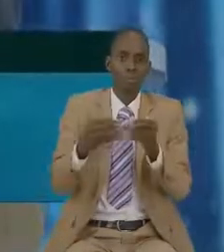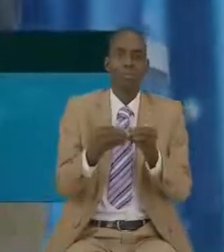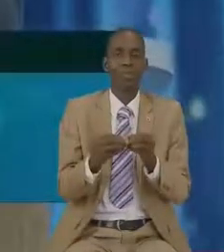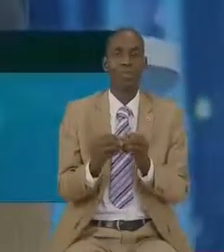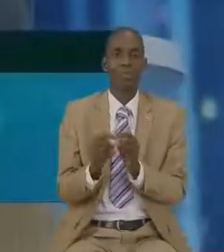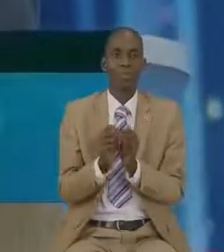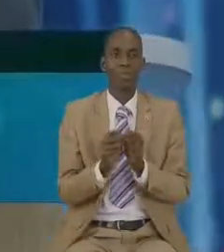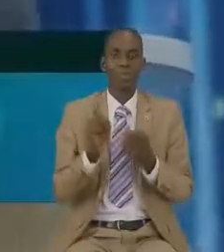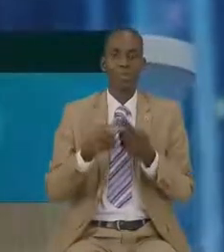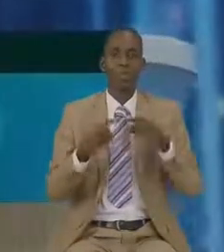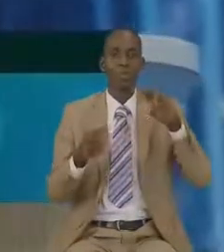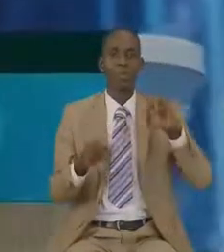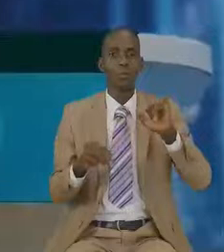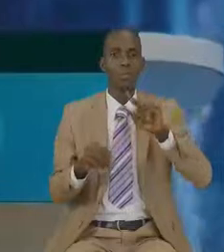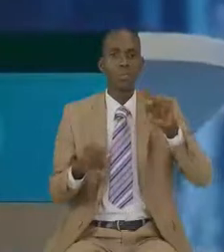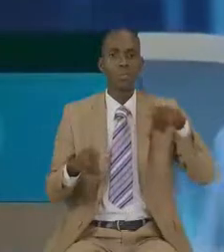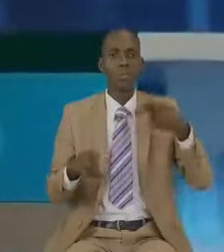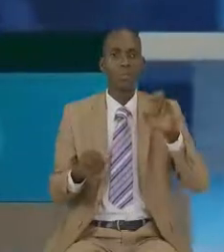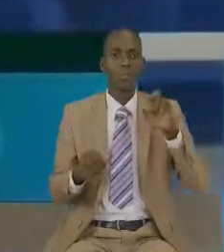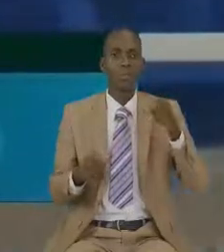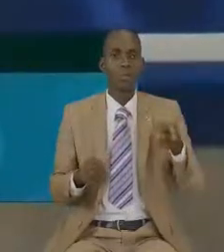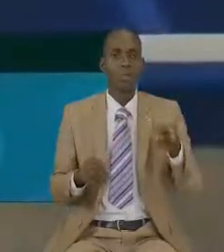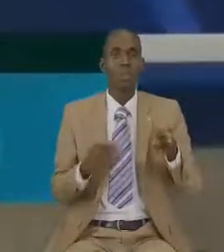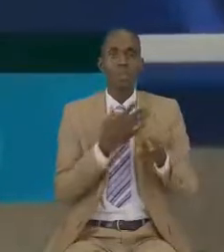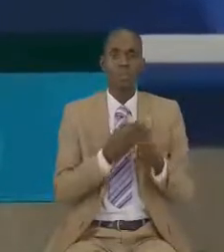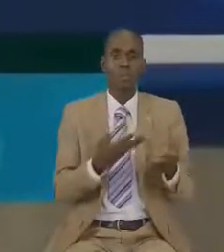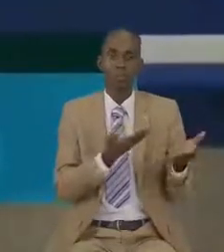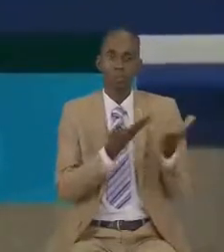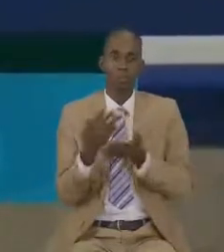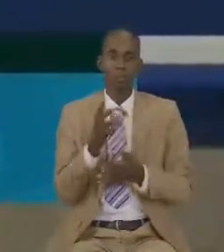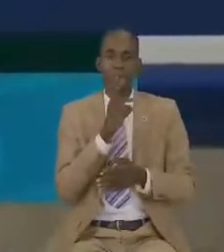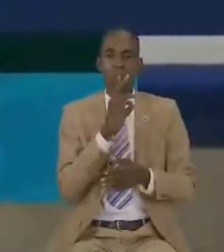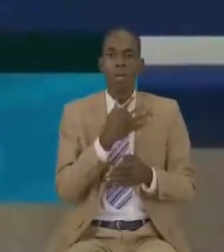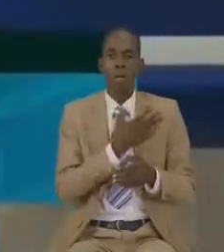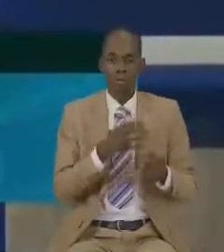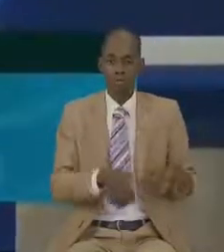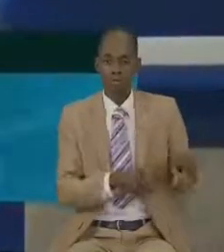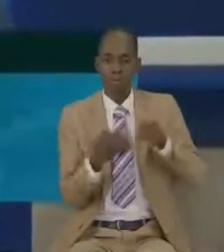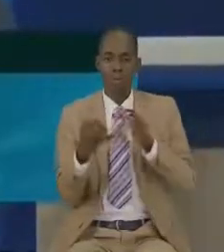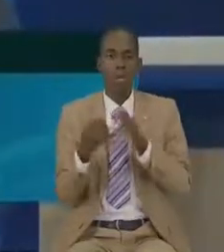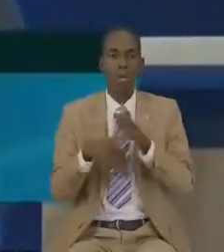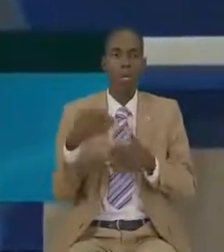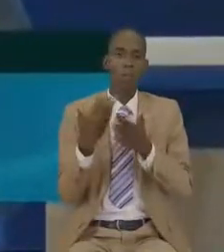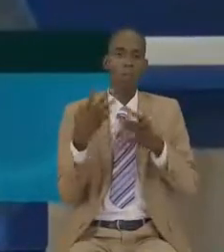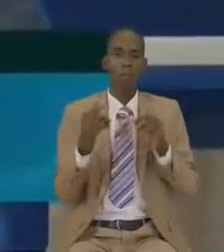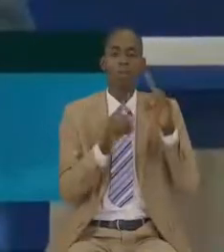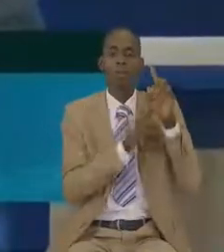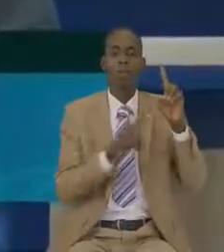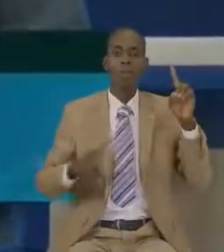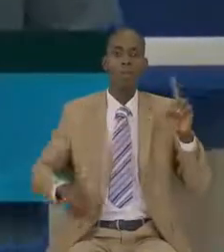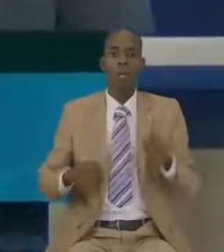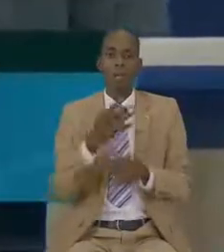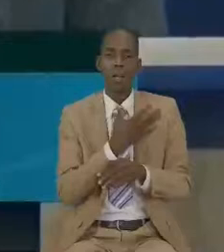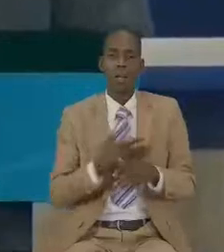Et ils s'assemblèrent à Mispa, ils puisèrent de l'eau et la répandirent devant l'Éternel. Et ils jeûnèrent ce